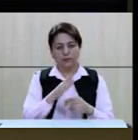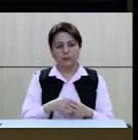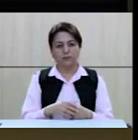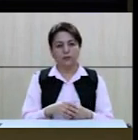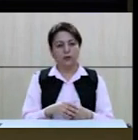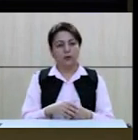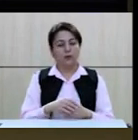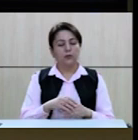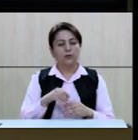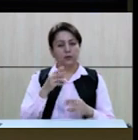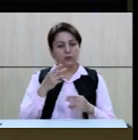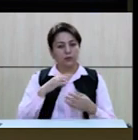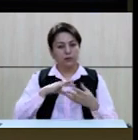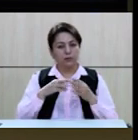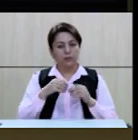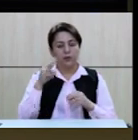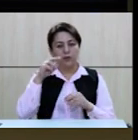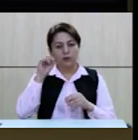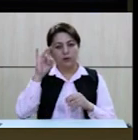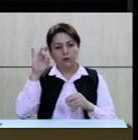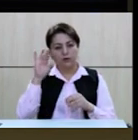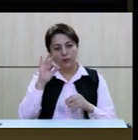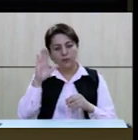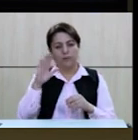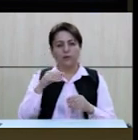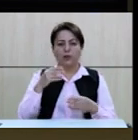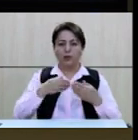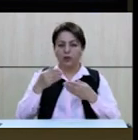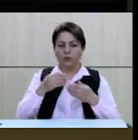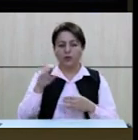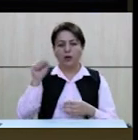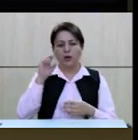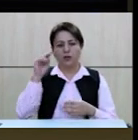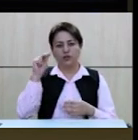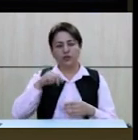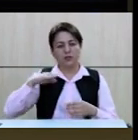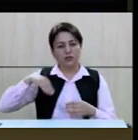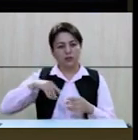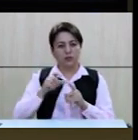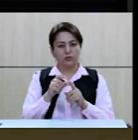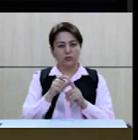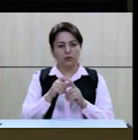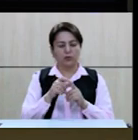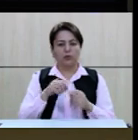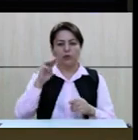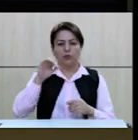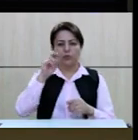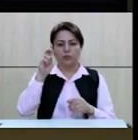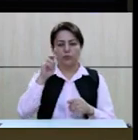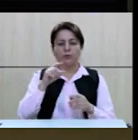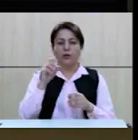Yo'q. Demak, darrov, yayov, ancha, keyin so'zlari tub